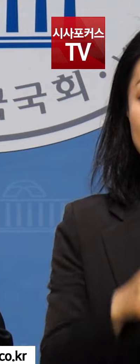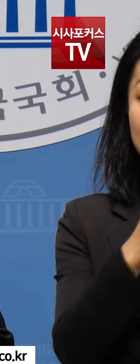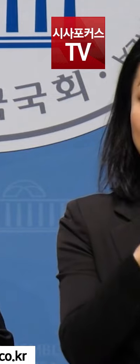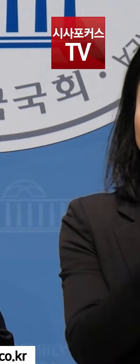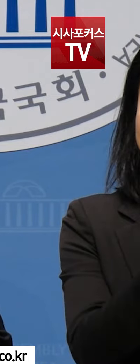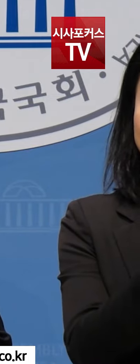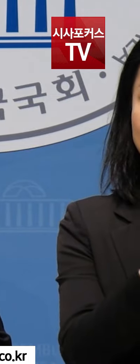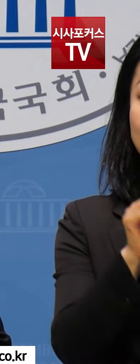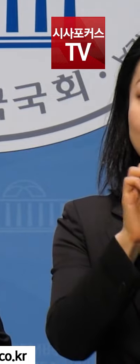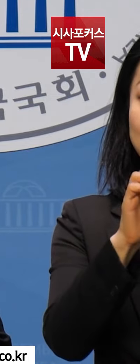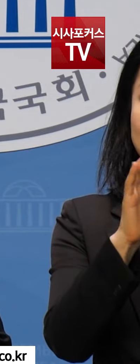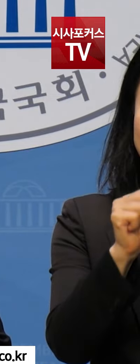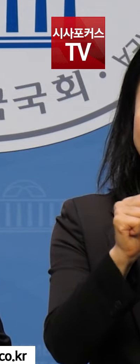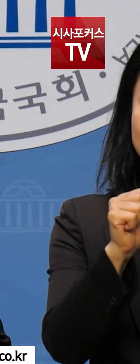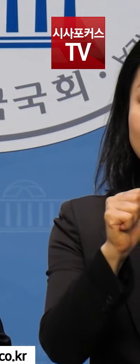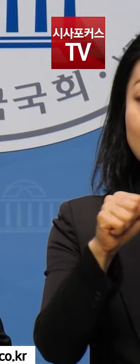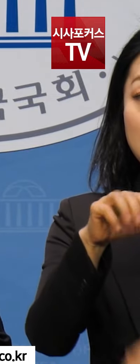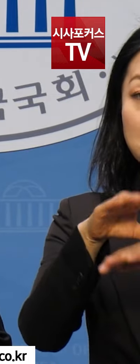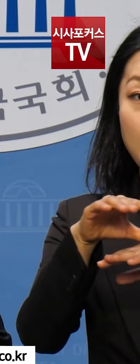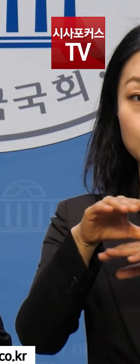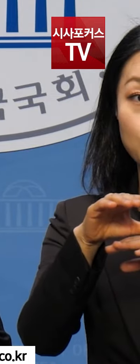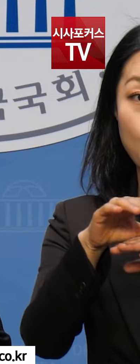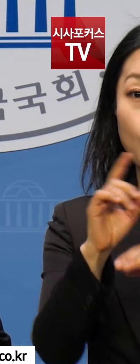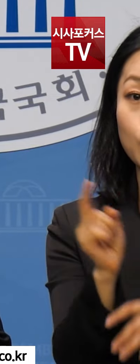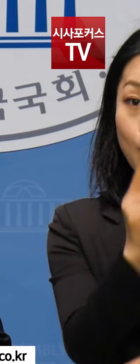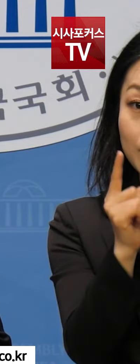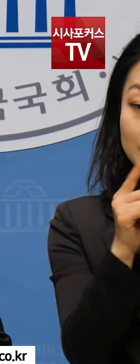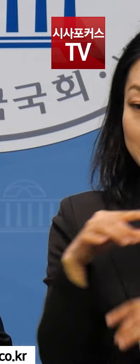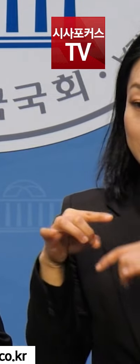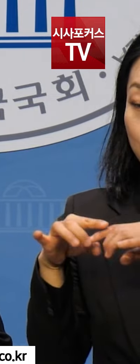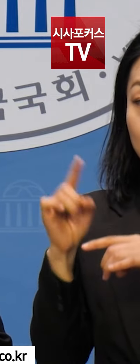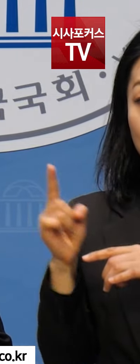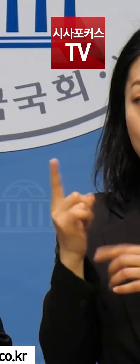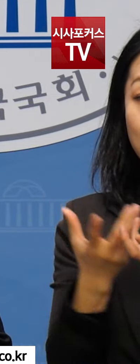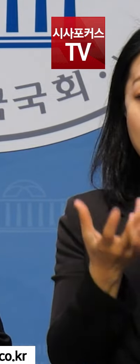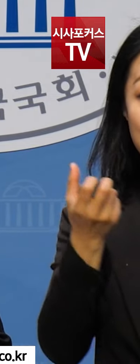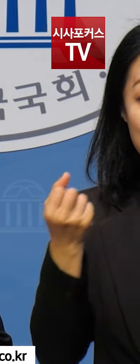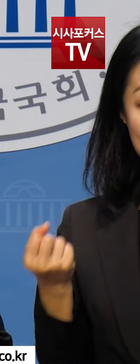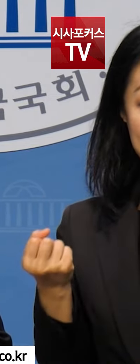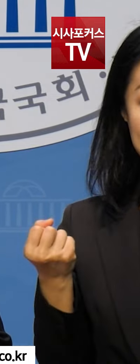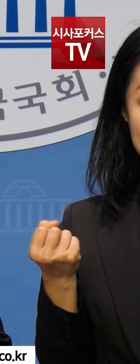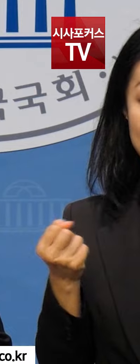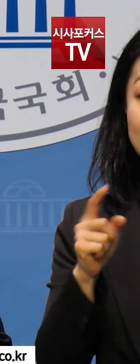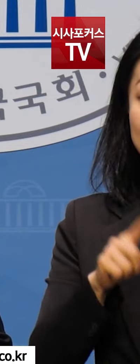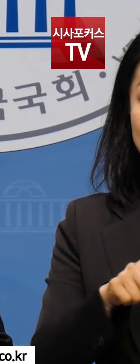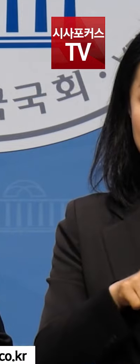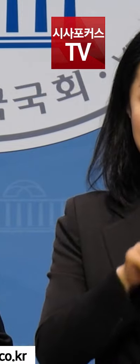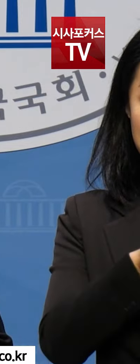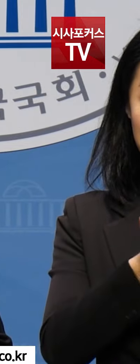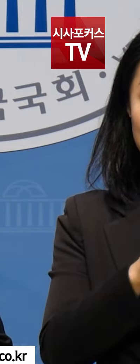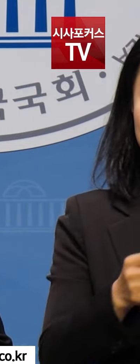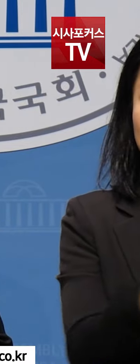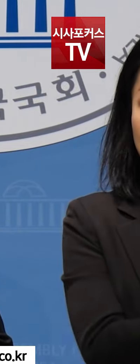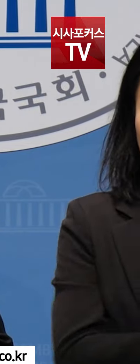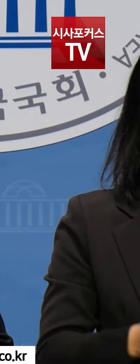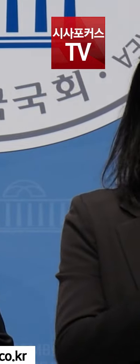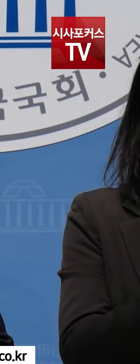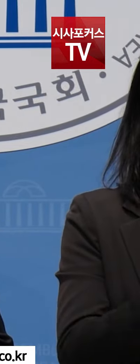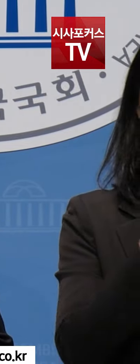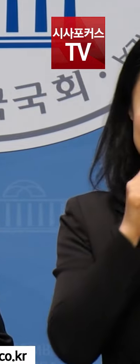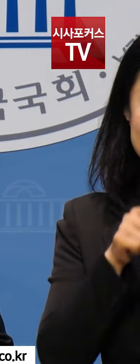KBS, EBS 방송수신료를 정기요금과 분리징수하도록 한 방통위의 의결